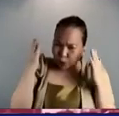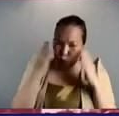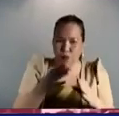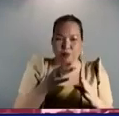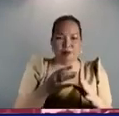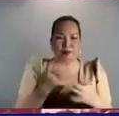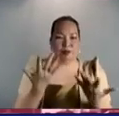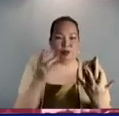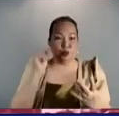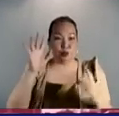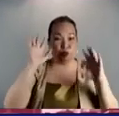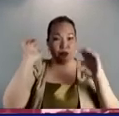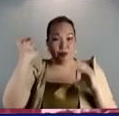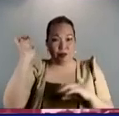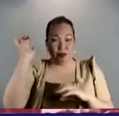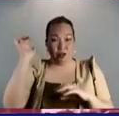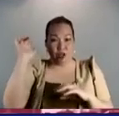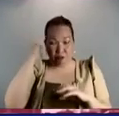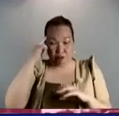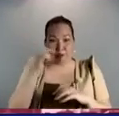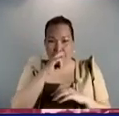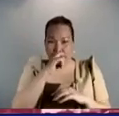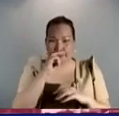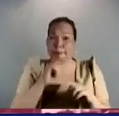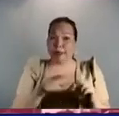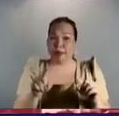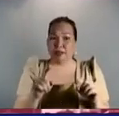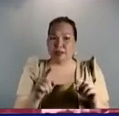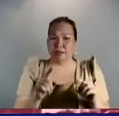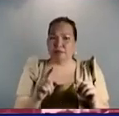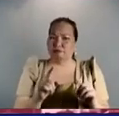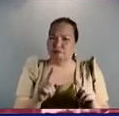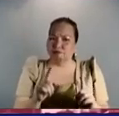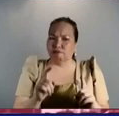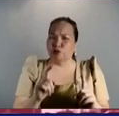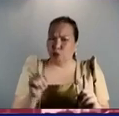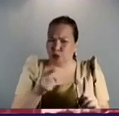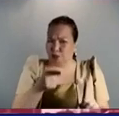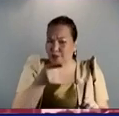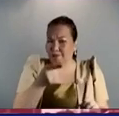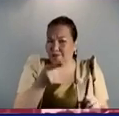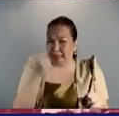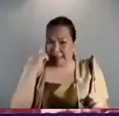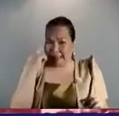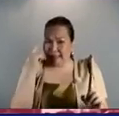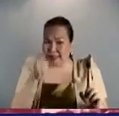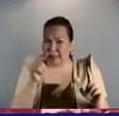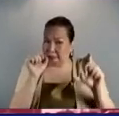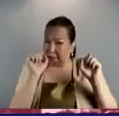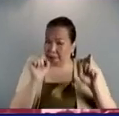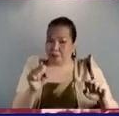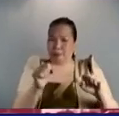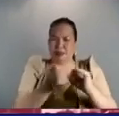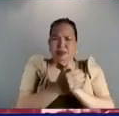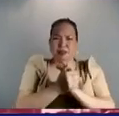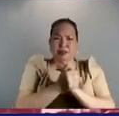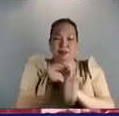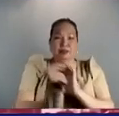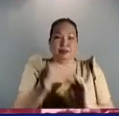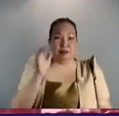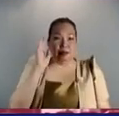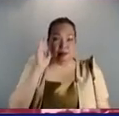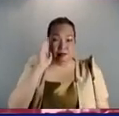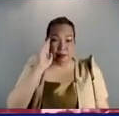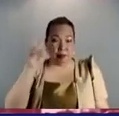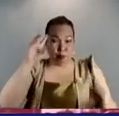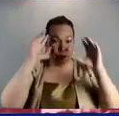siguro, no, ano po ba ang kakayahang dala-dala ni Ferdinand Marcos Jr. para magawa po niya yun? In terms of political will, dahil